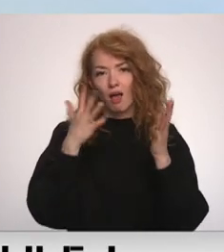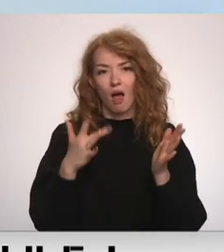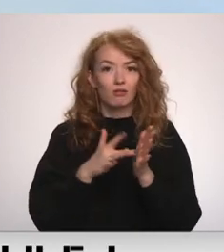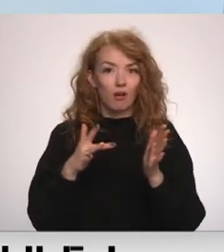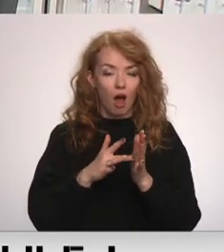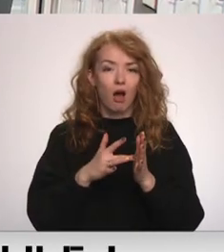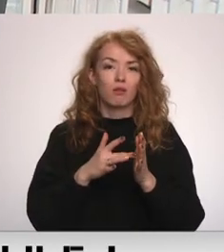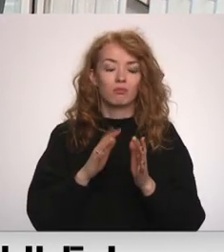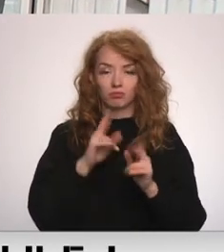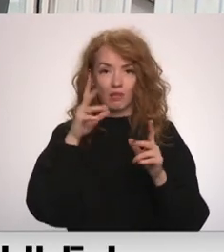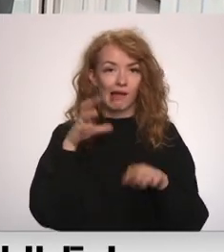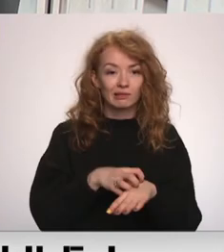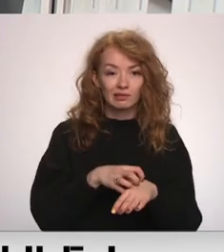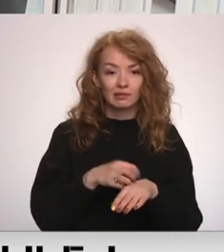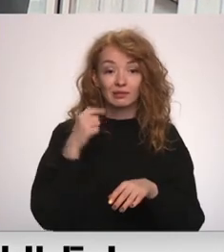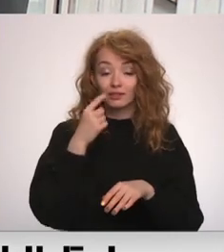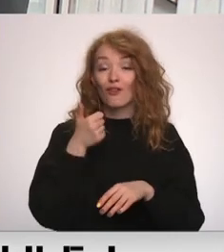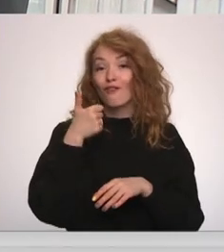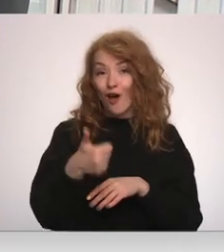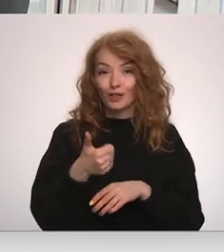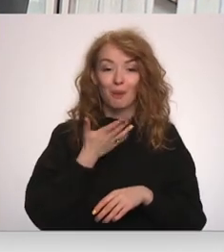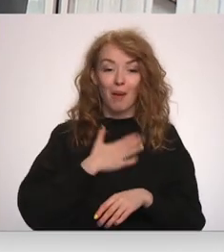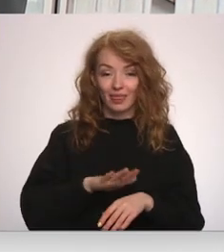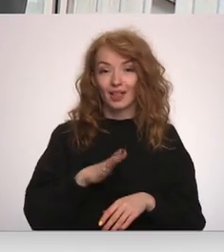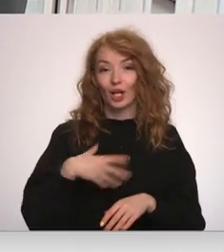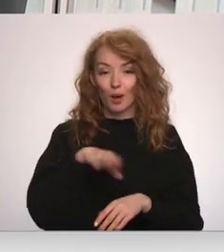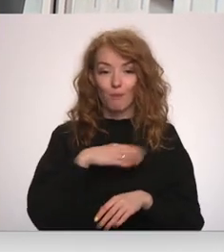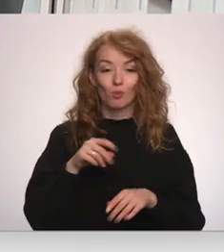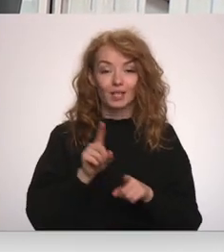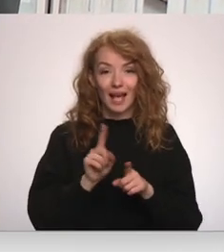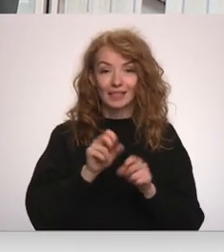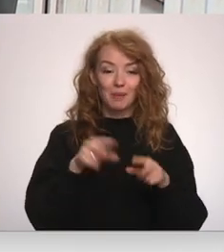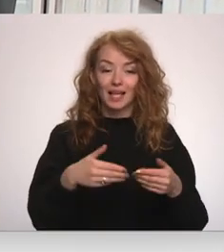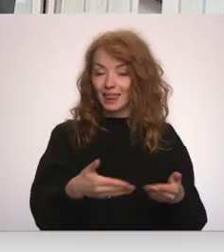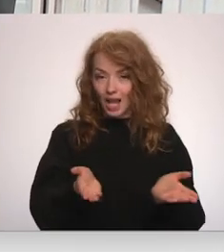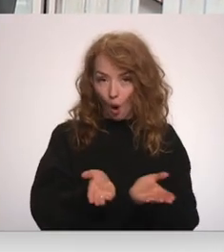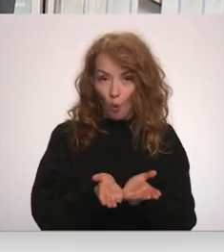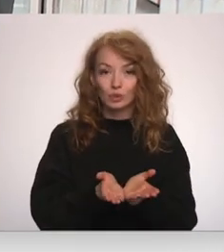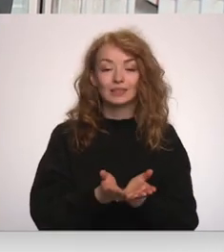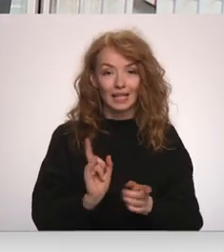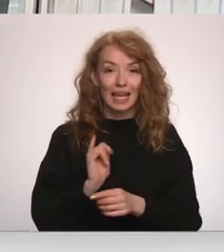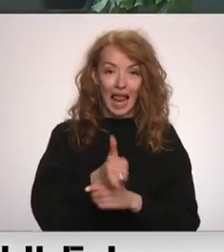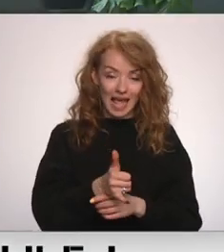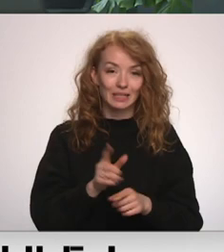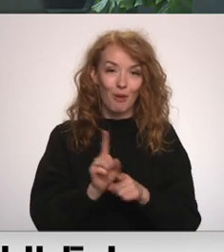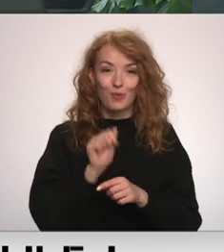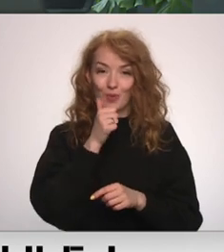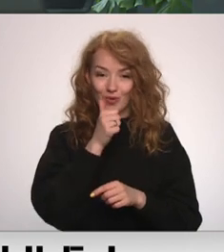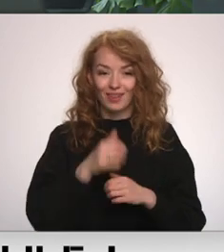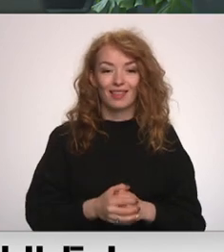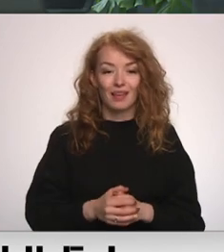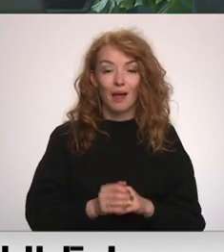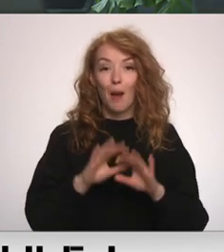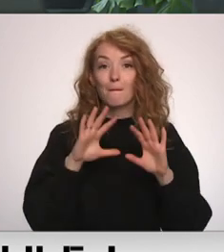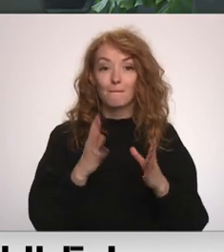kas sākoši kādu. Ļoti forši, ļoti patīkami. Mums pat trauciņi ir speciāli, ja nu kas ieliesim arī ūdentiņu.